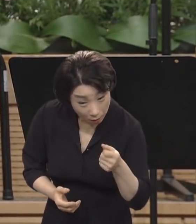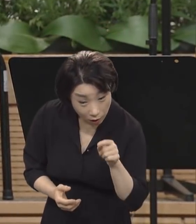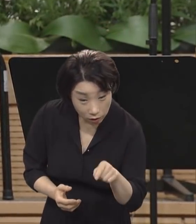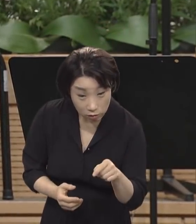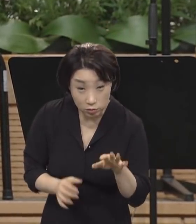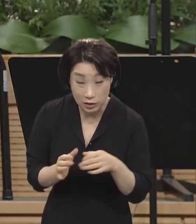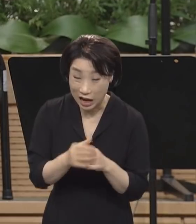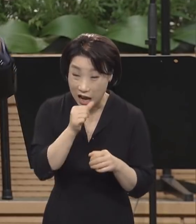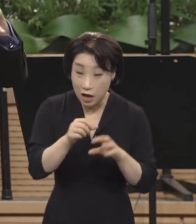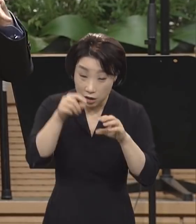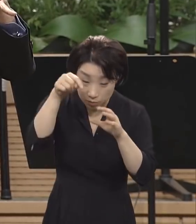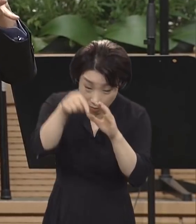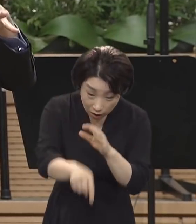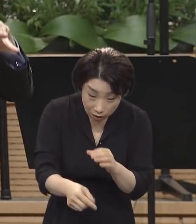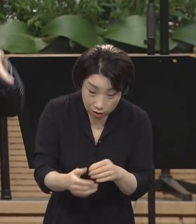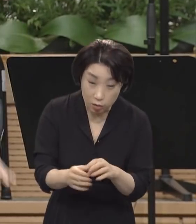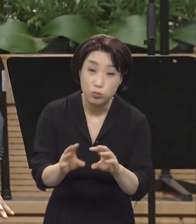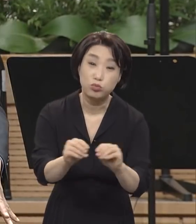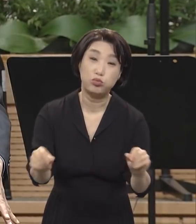새가 들어가면 그냥